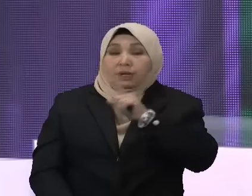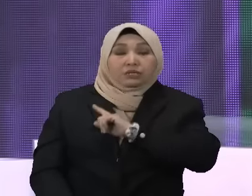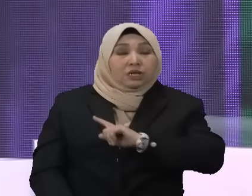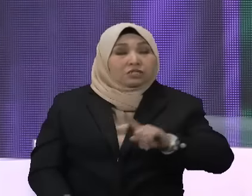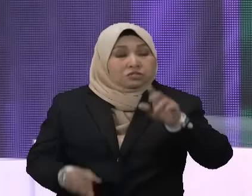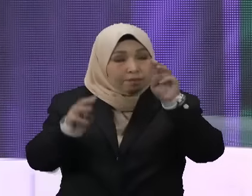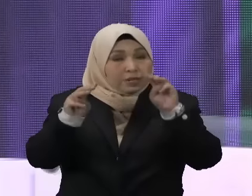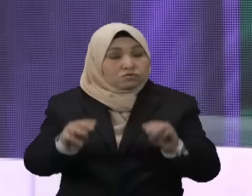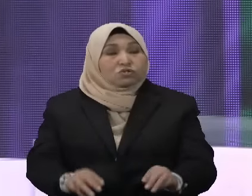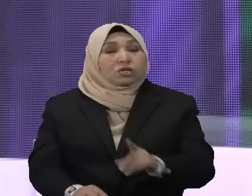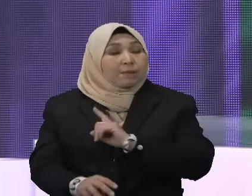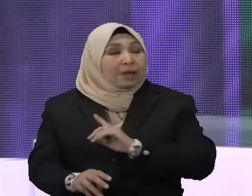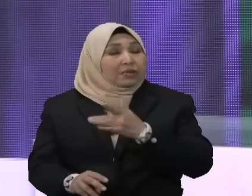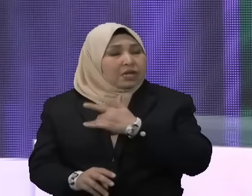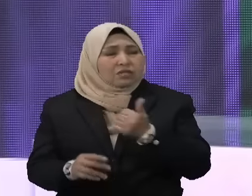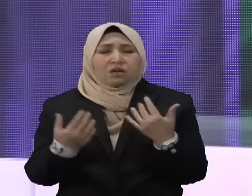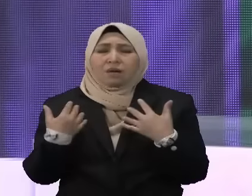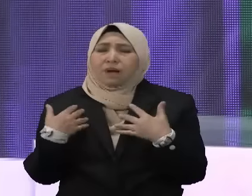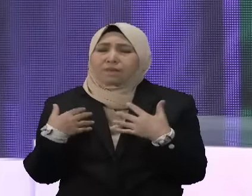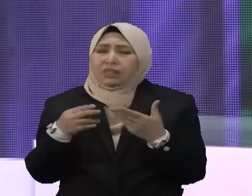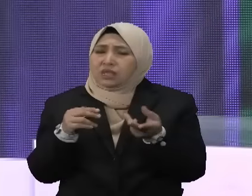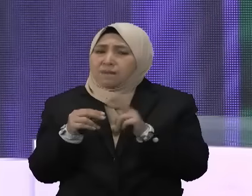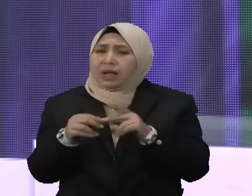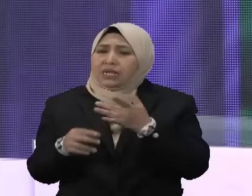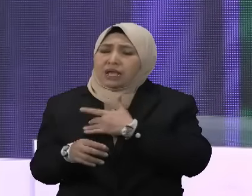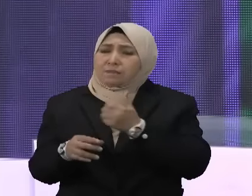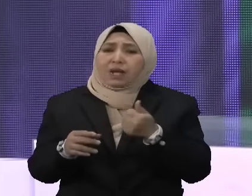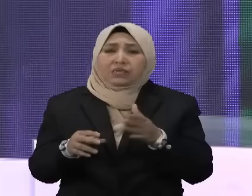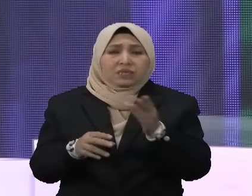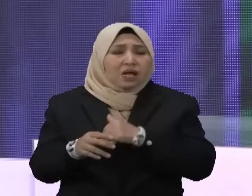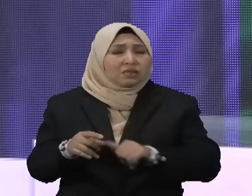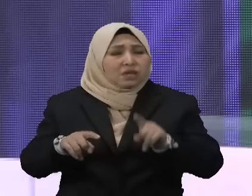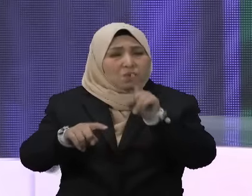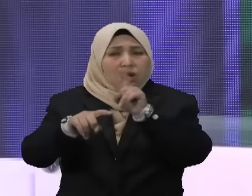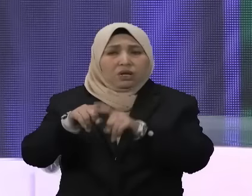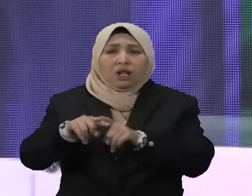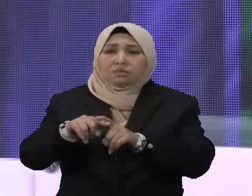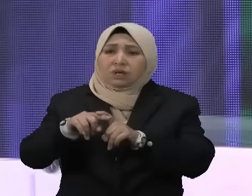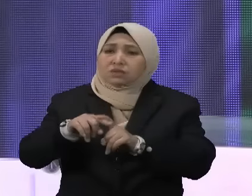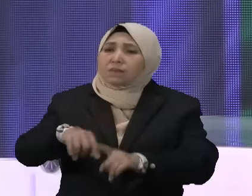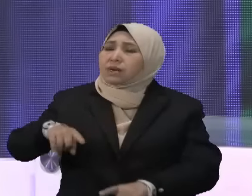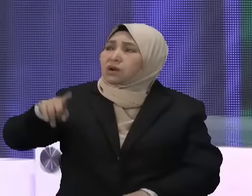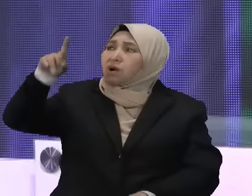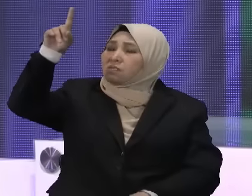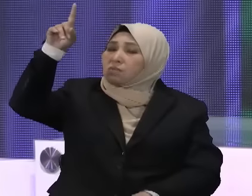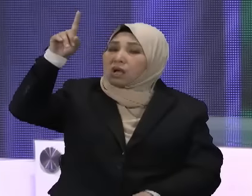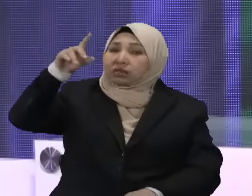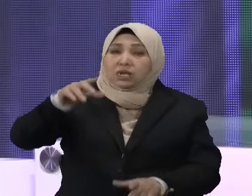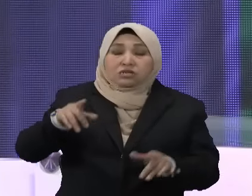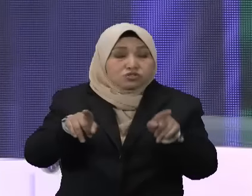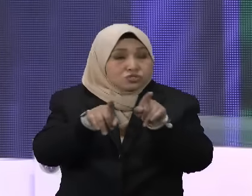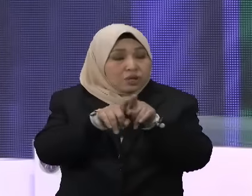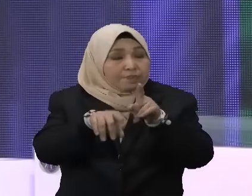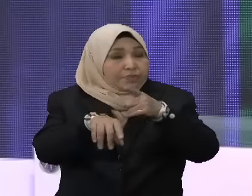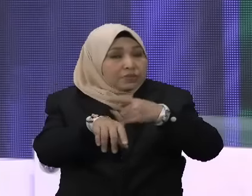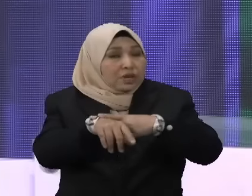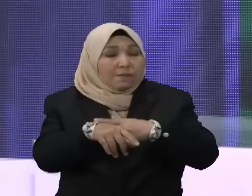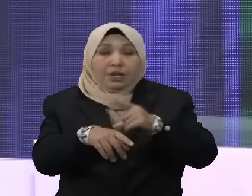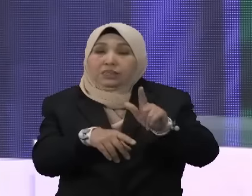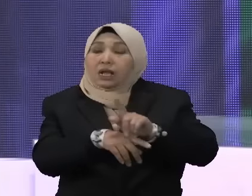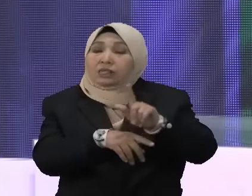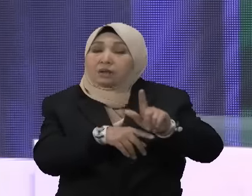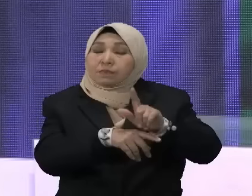dengan gemetar hati, bertambah iman dan juga tawakal, pergantungan kepada Allah. Dalam masa yang sama, dari segi praktikal